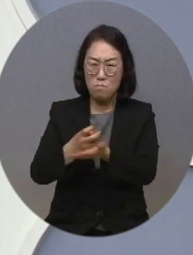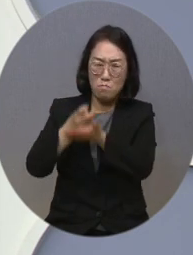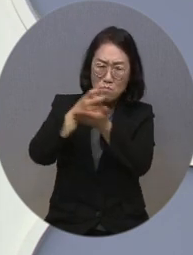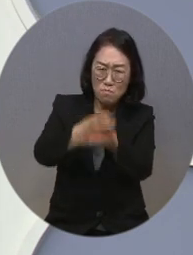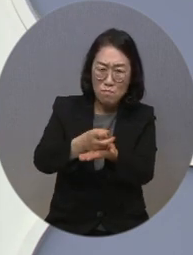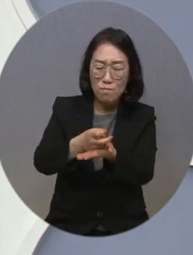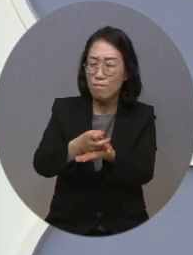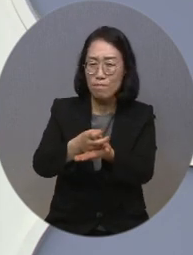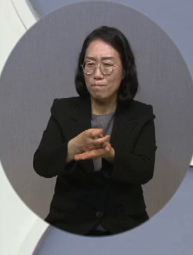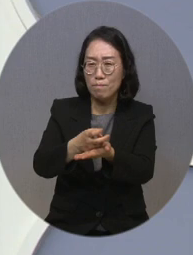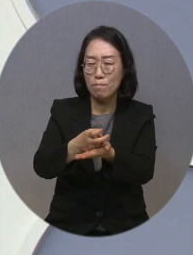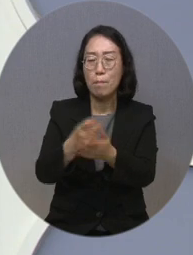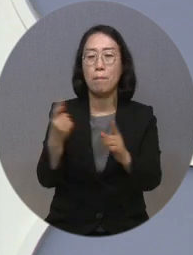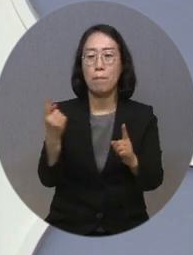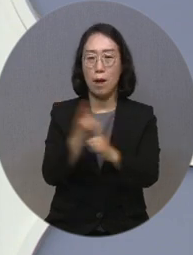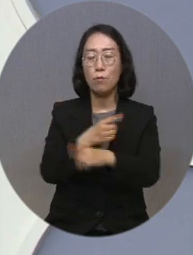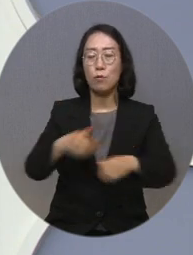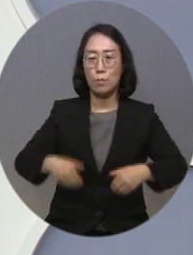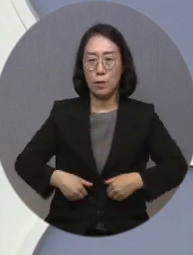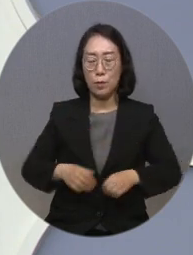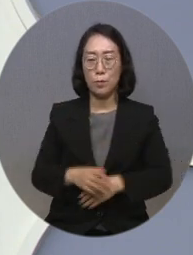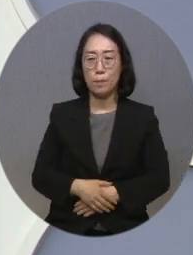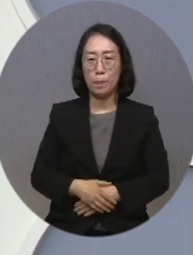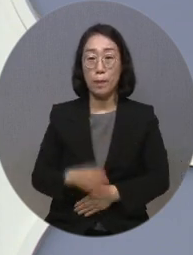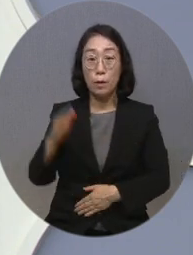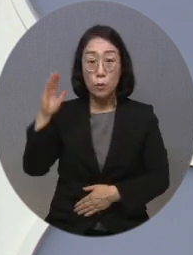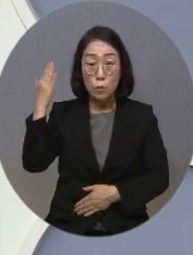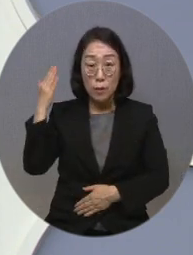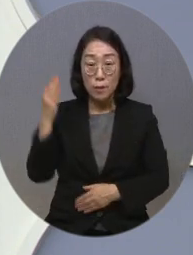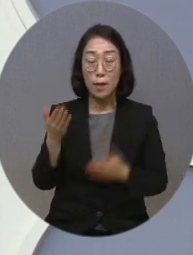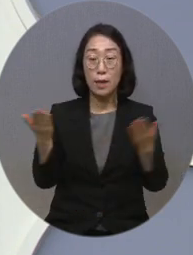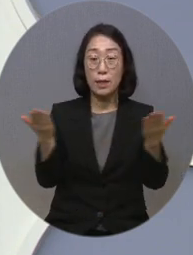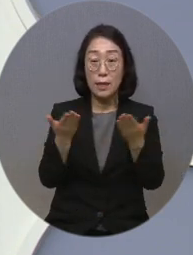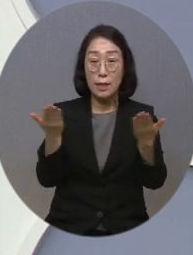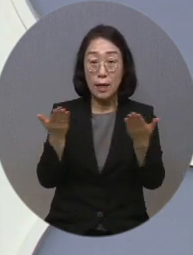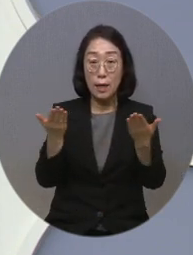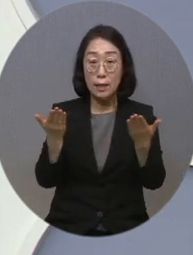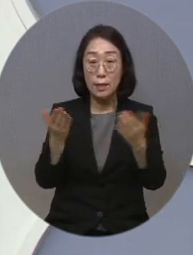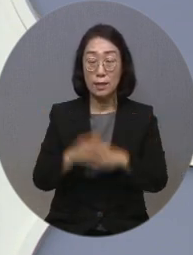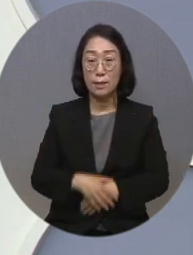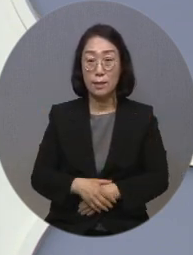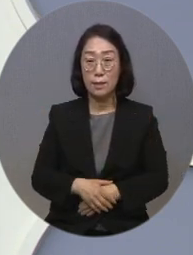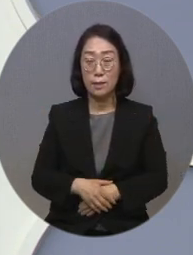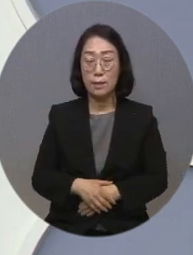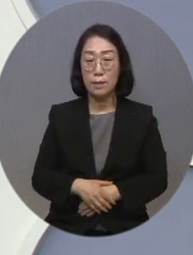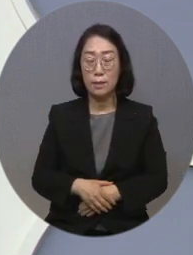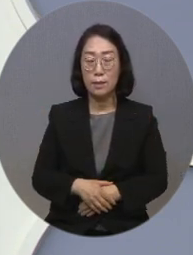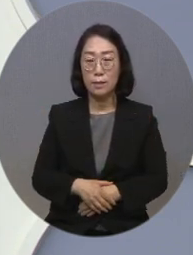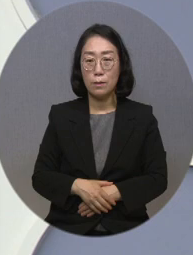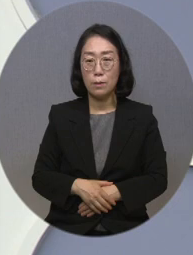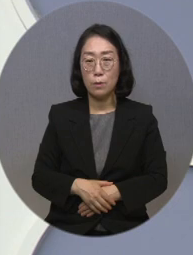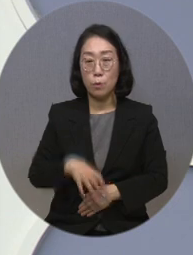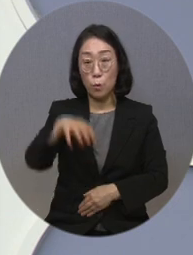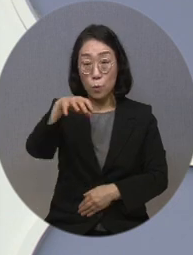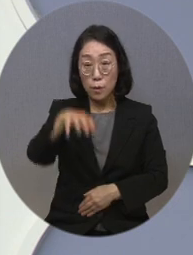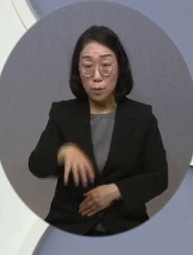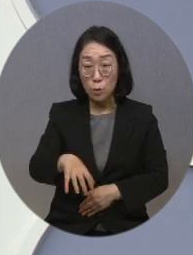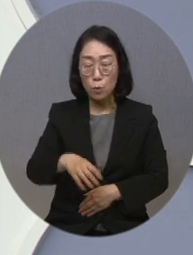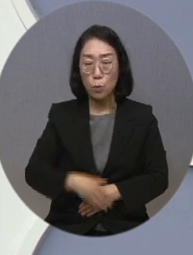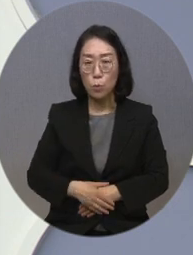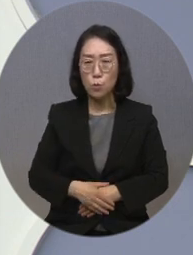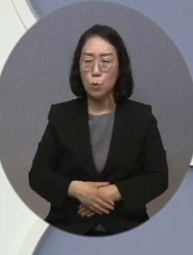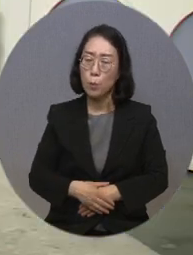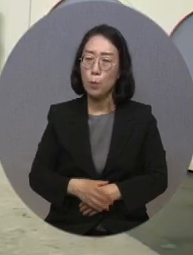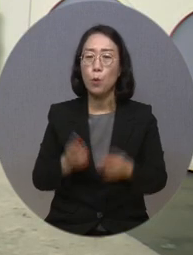그 규제 같으면은 그 노동시장 쪽에도 우리가 유연성 확보가 지금 굉장히 좀 저는 중요하다고